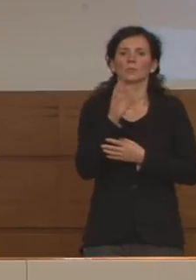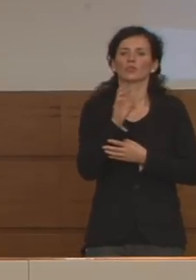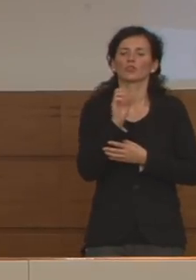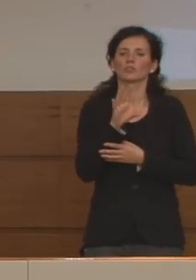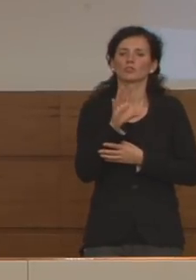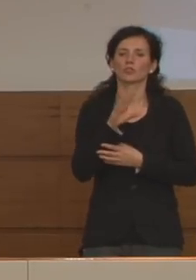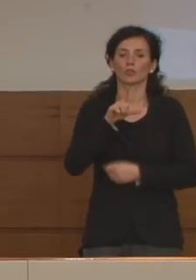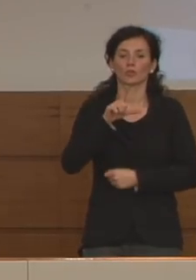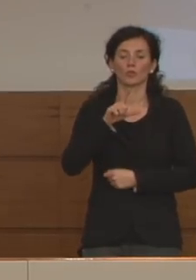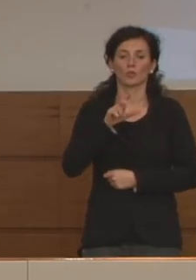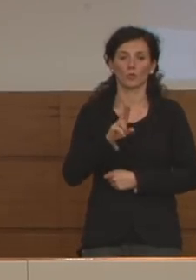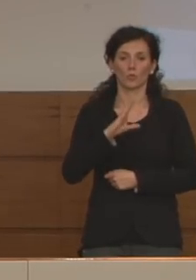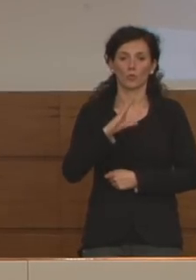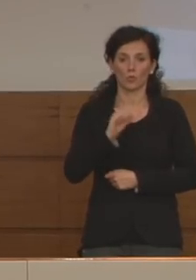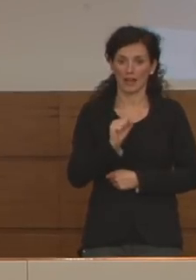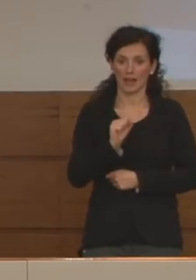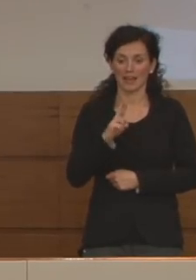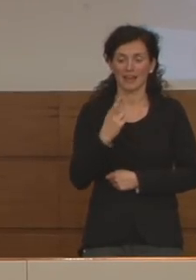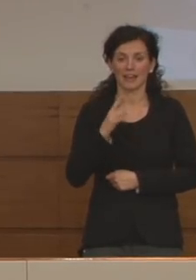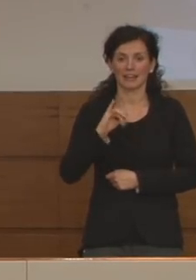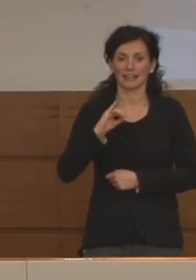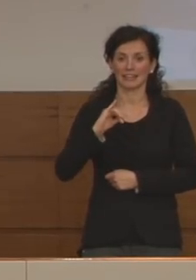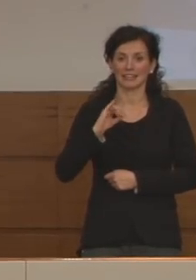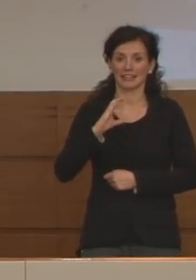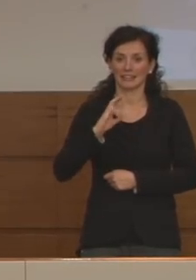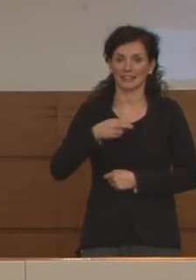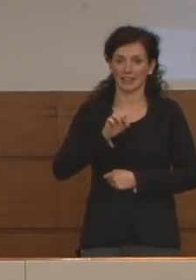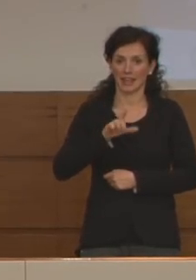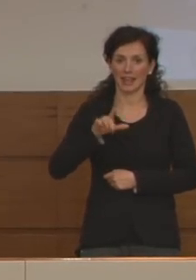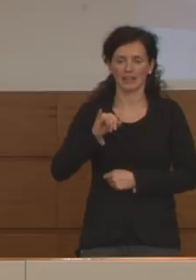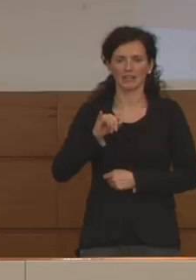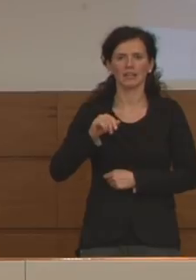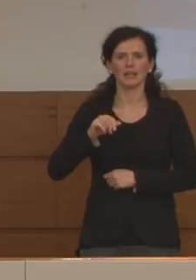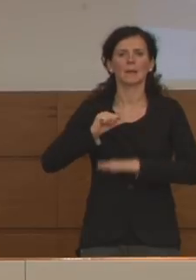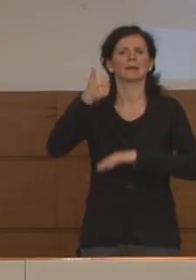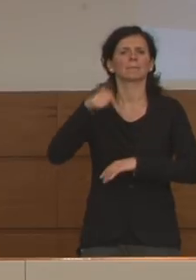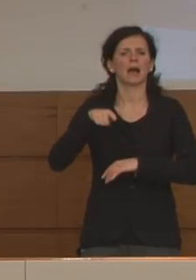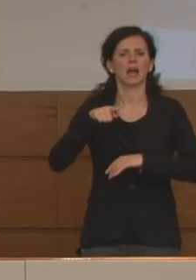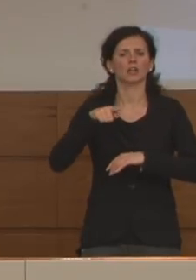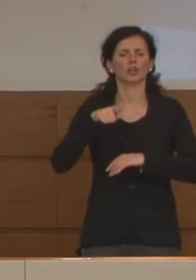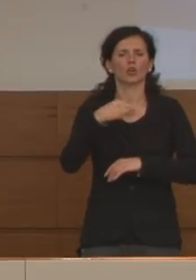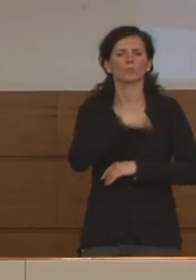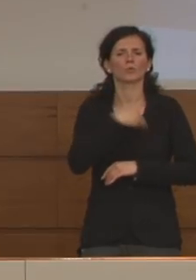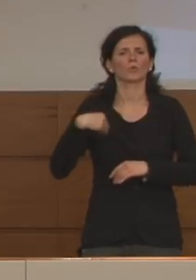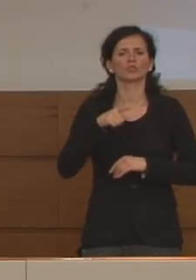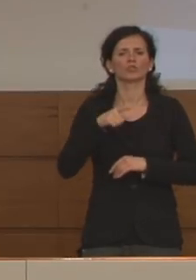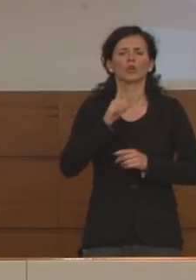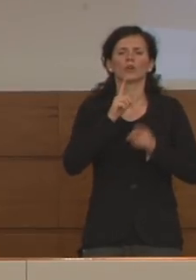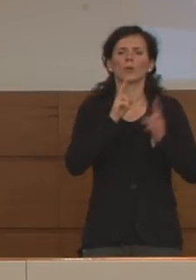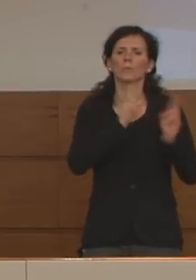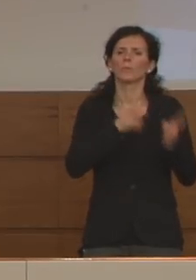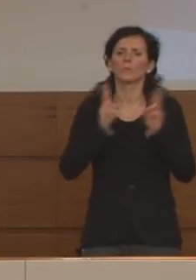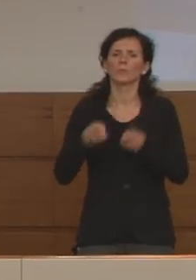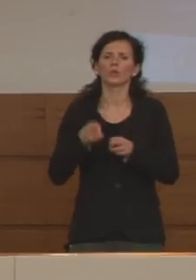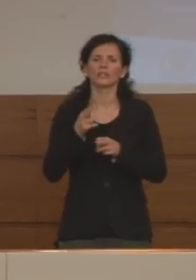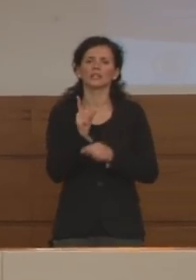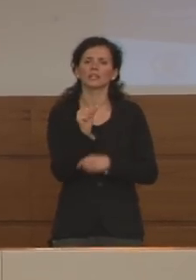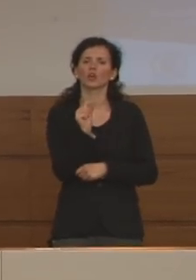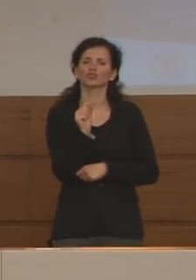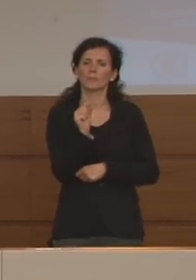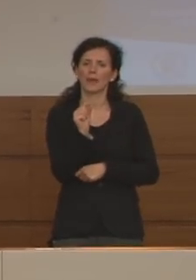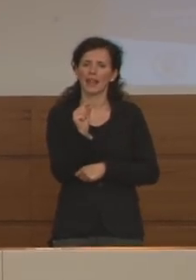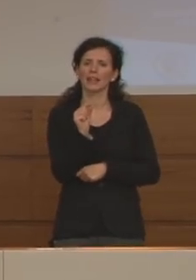luca richelli primario di pneumologia del policlinico gemelli di roma